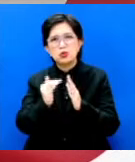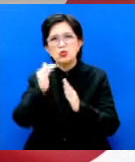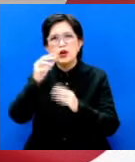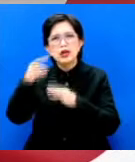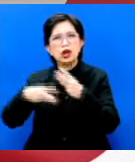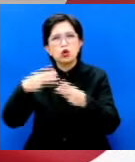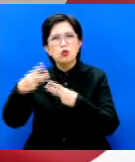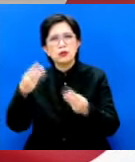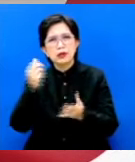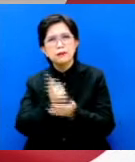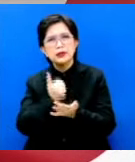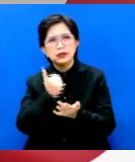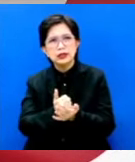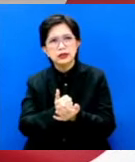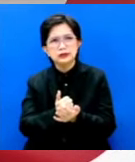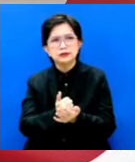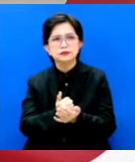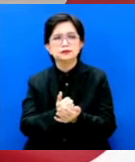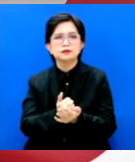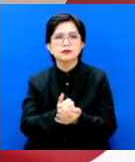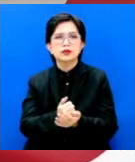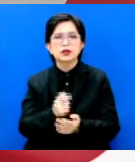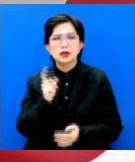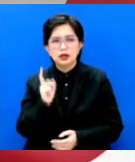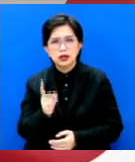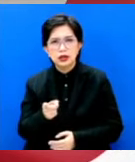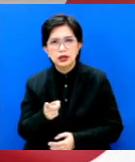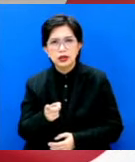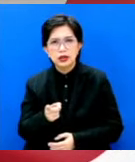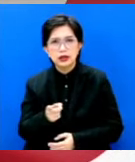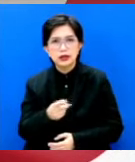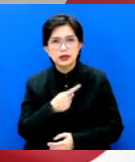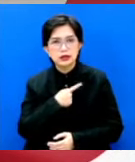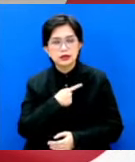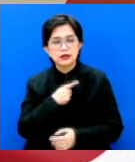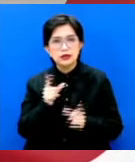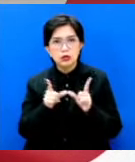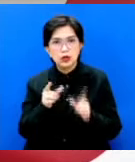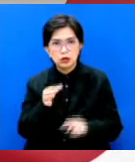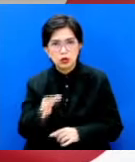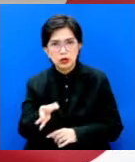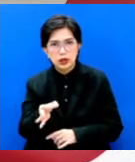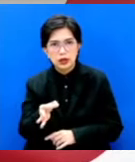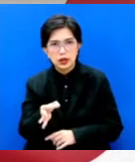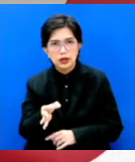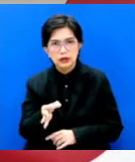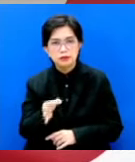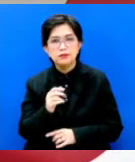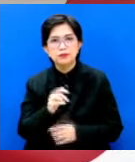danharusdipertimbangkan karenasebagaiwalikota,tentusajaAndaadalah pemegang